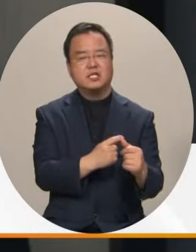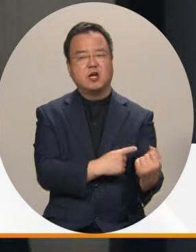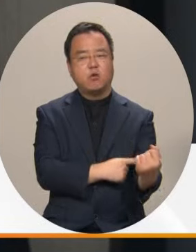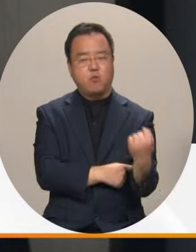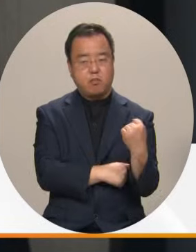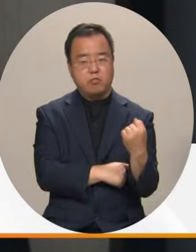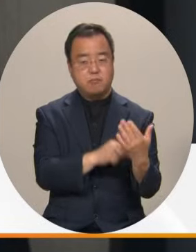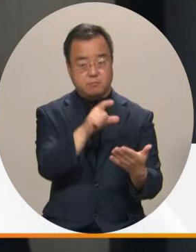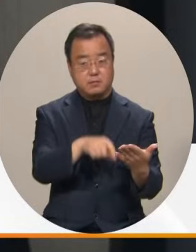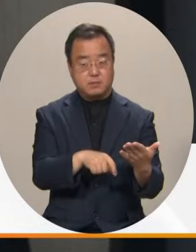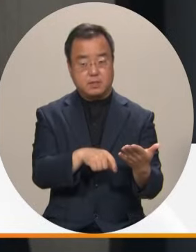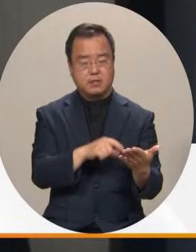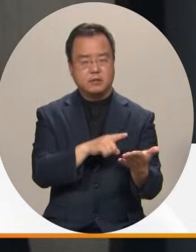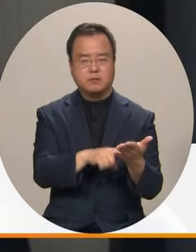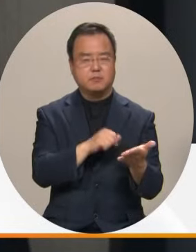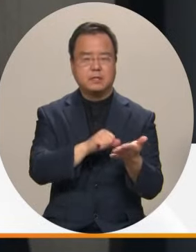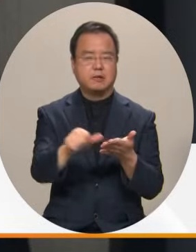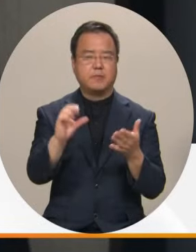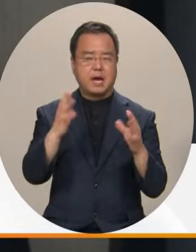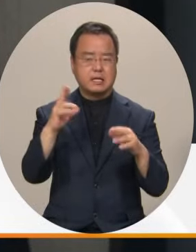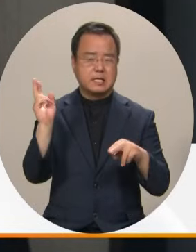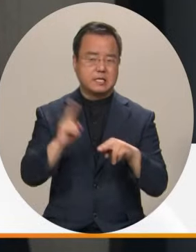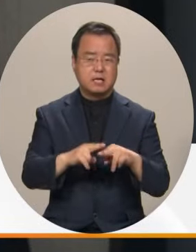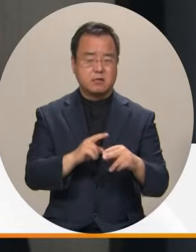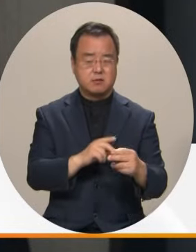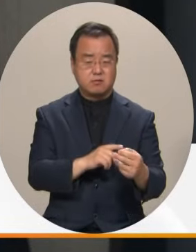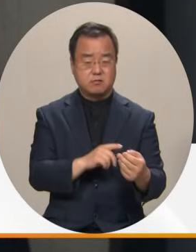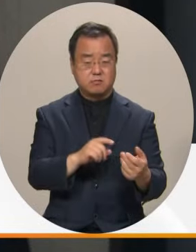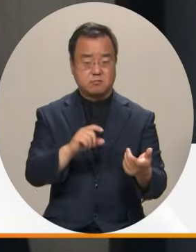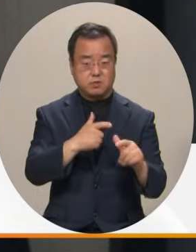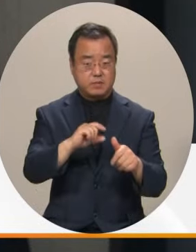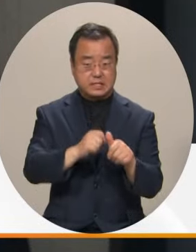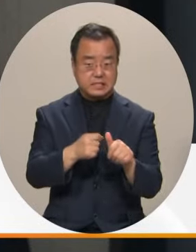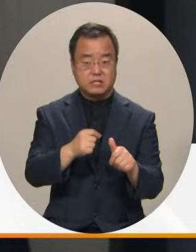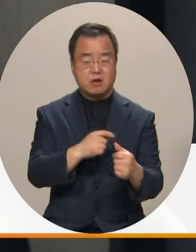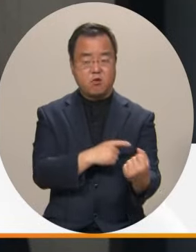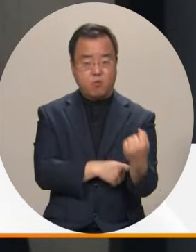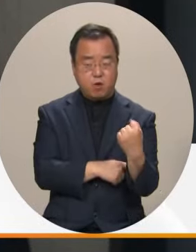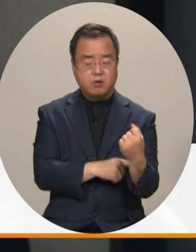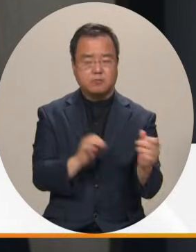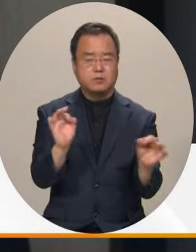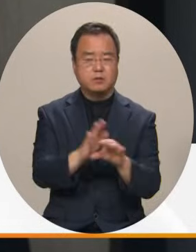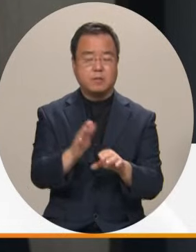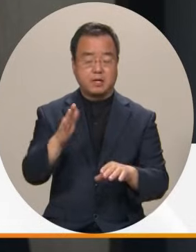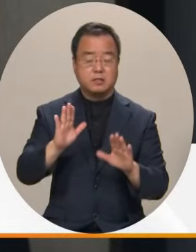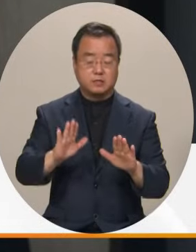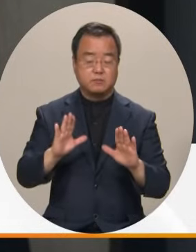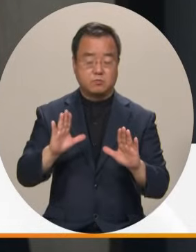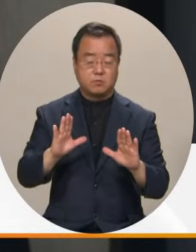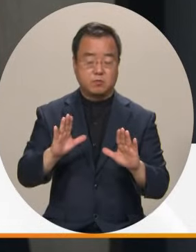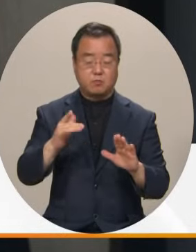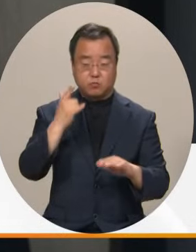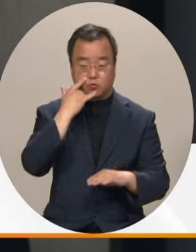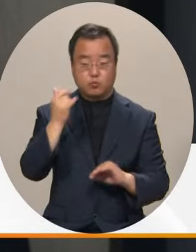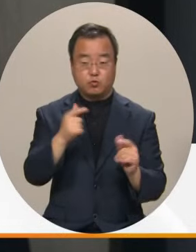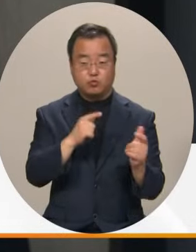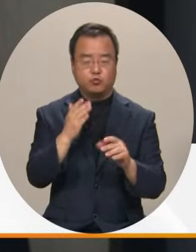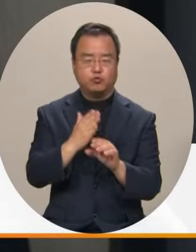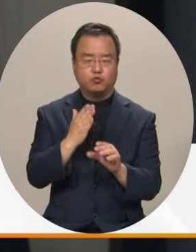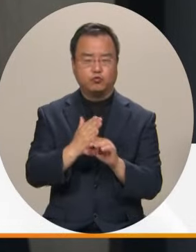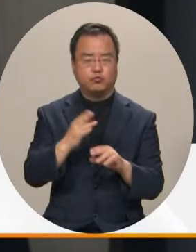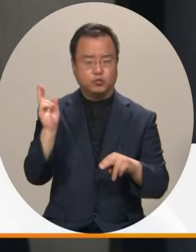폐지가 됐습니다 그럼에도 불구하고 많은 분들께서 아직도 뭐 훈육의 수단으로 체벌을 찬성하는 비율이 한